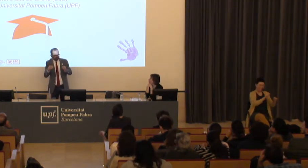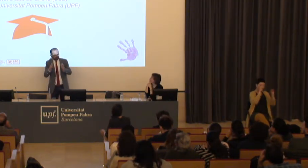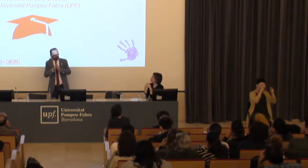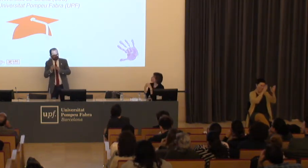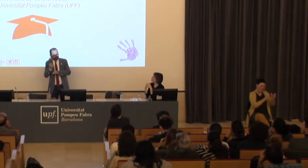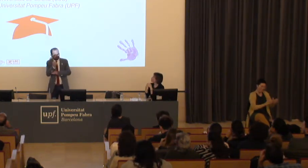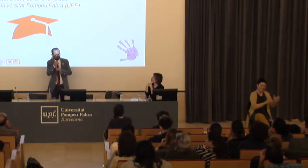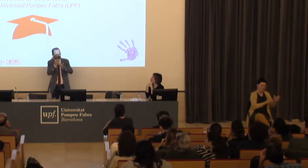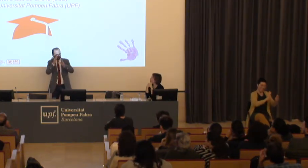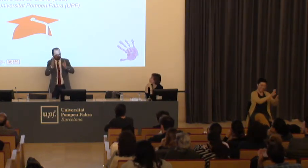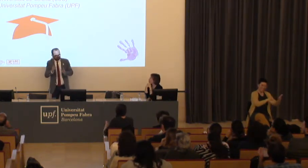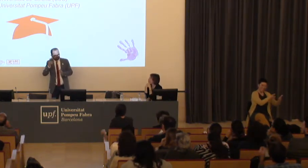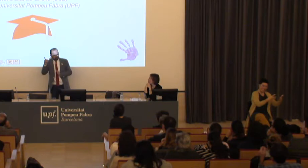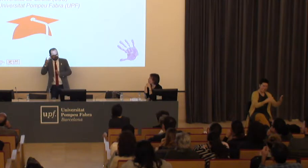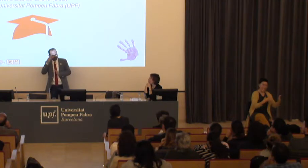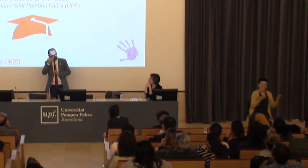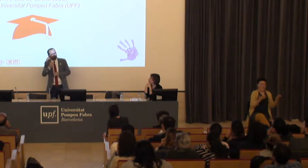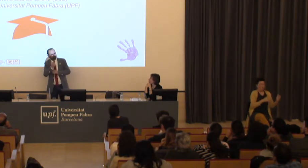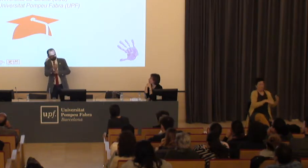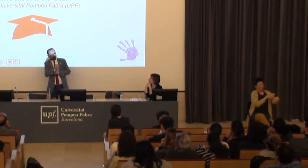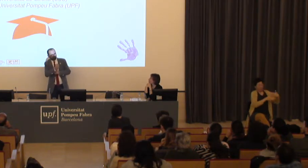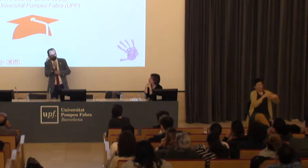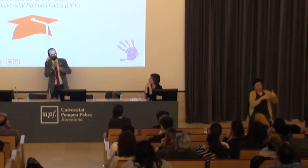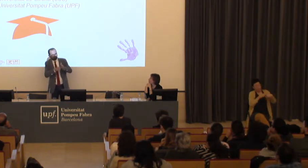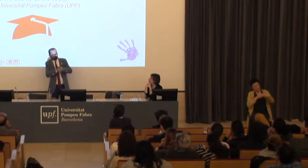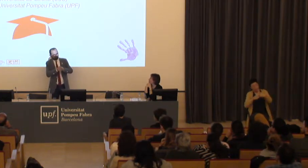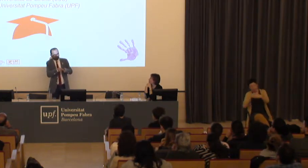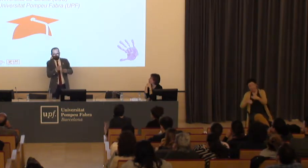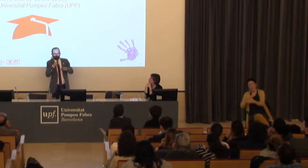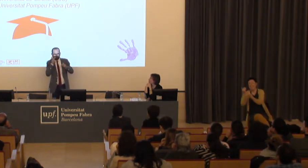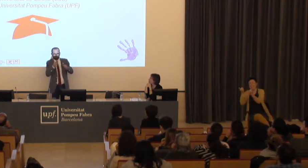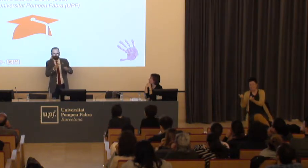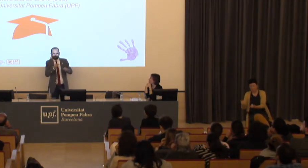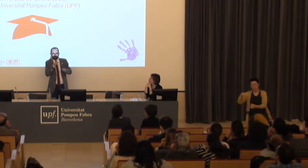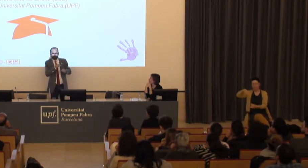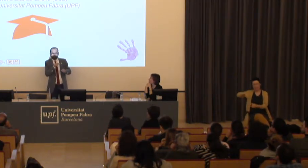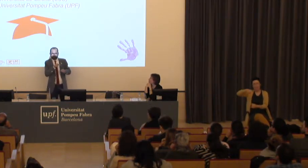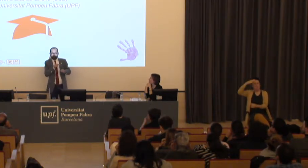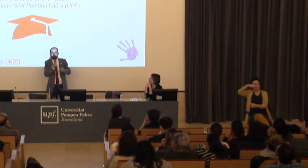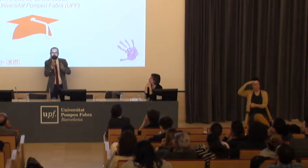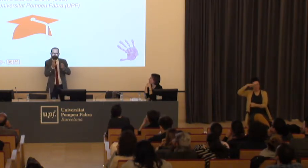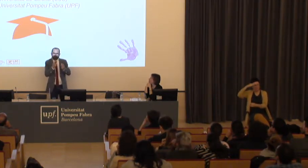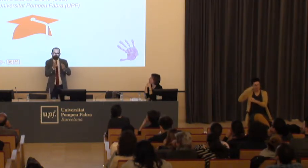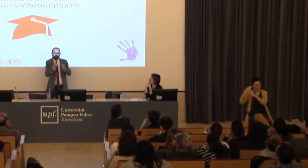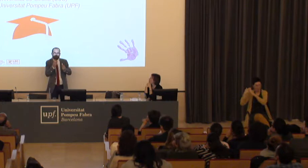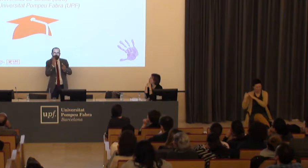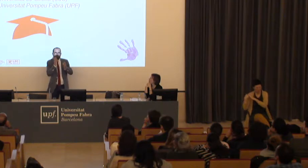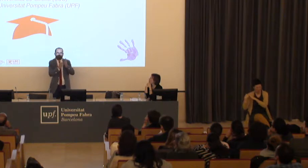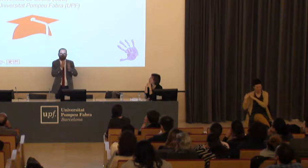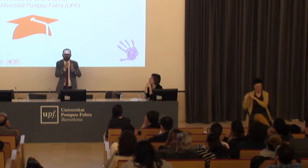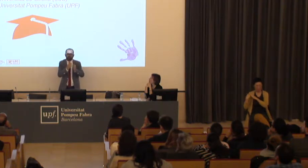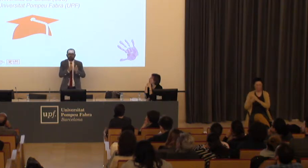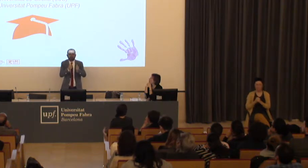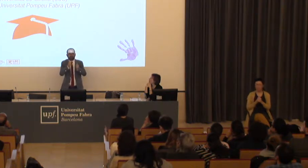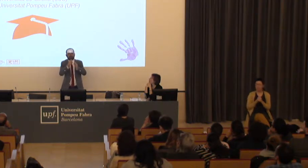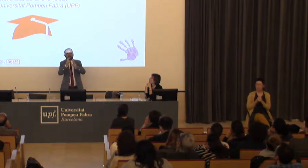hem fet aquest curs a l'UPF, no? Passant per diferents etapes. Hem tingut suport i hem pogut fer aquest curs. D'acord, llavors,